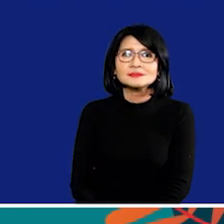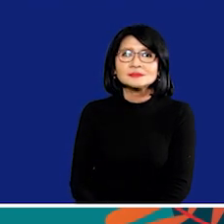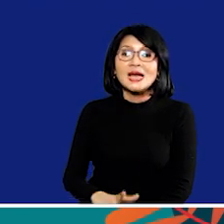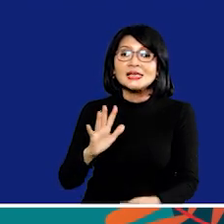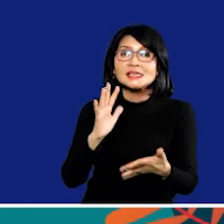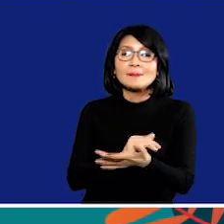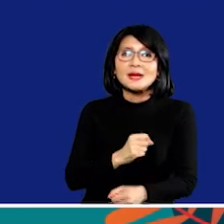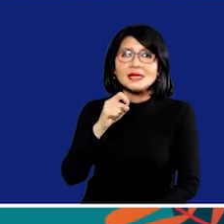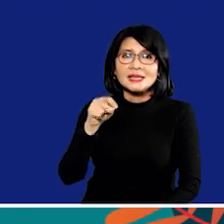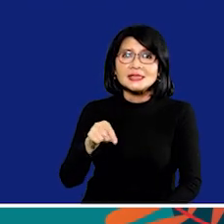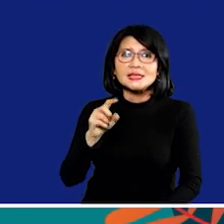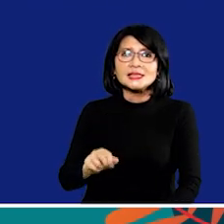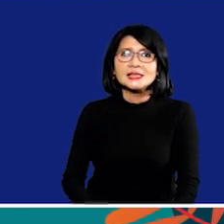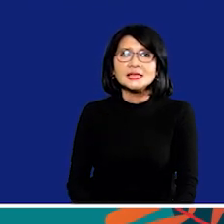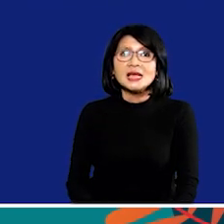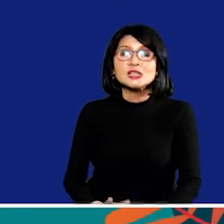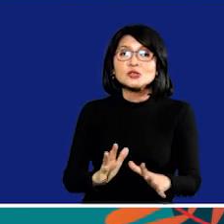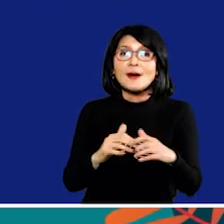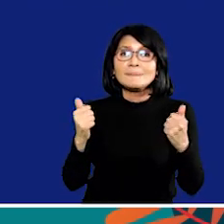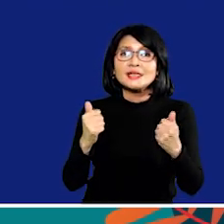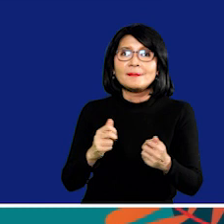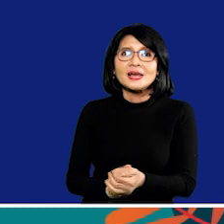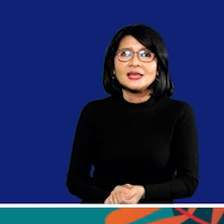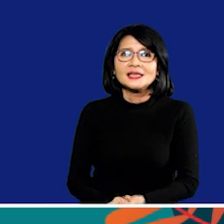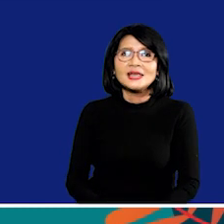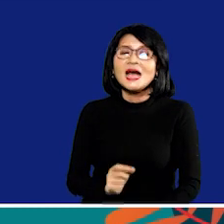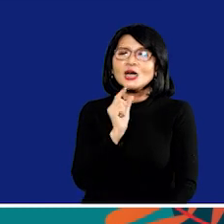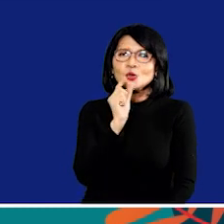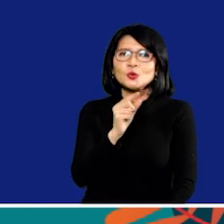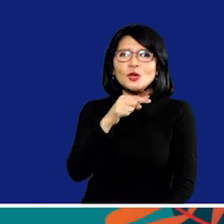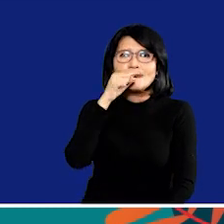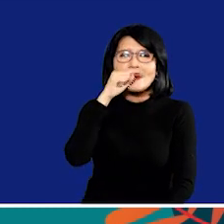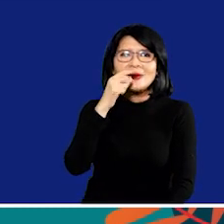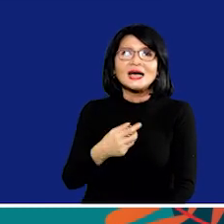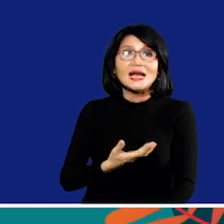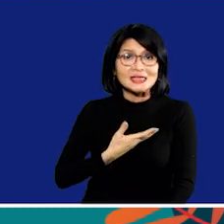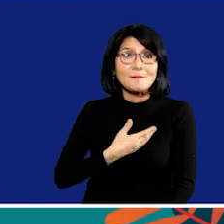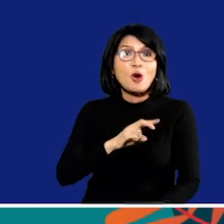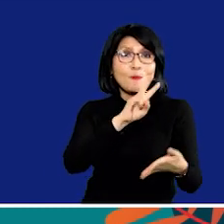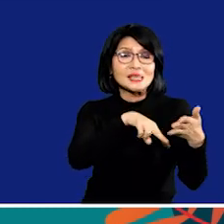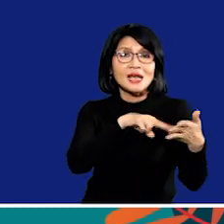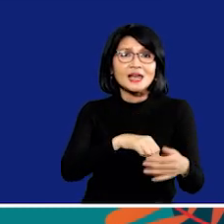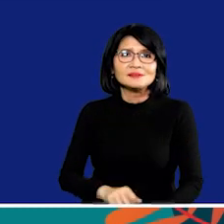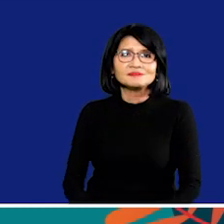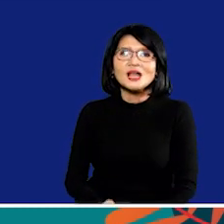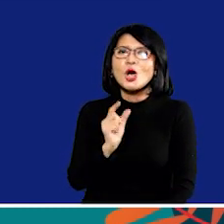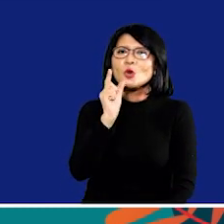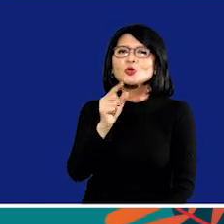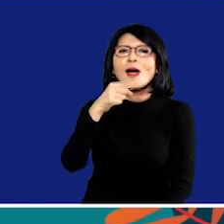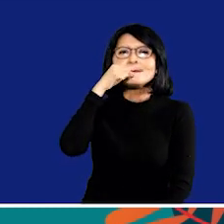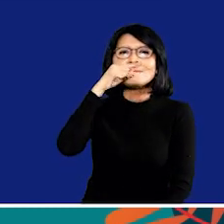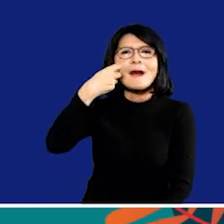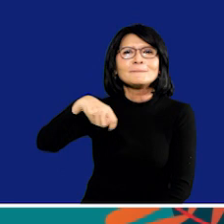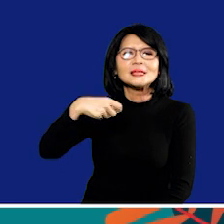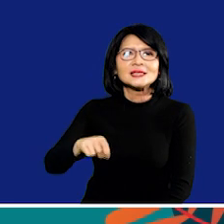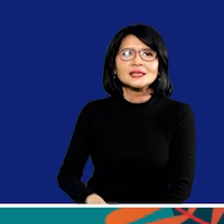di kesempatan kali ini saya sudah menyiapkan khusus narasi untuk Bapak Menteri. Boleh saya bacakan? Kepada